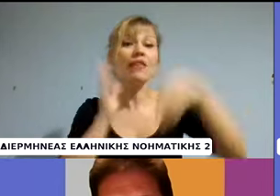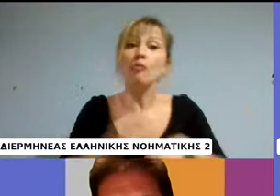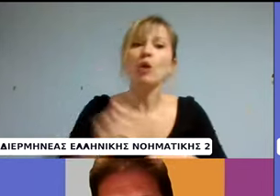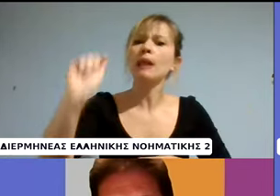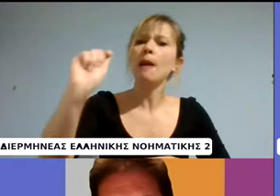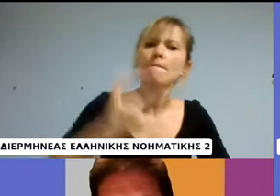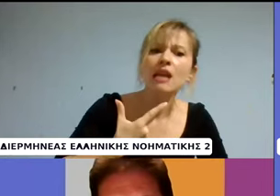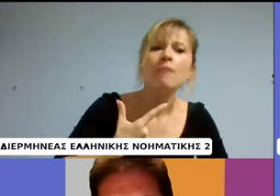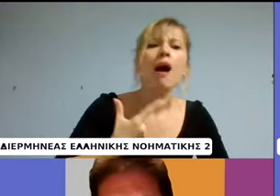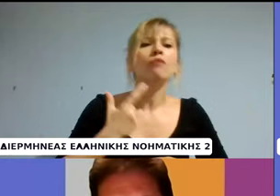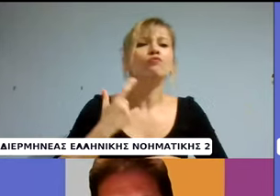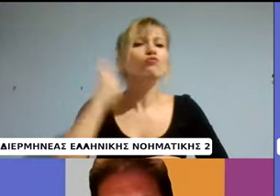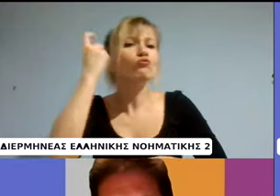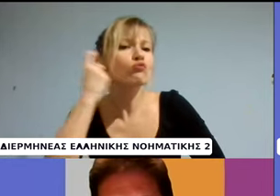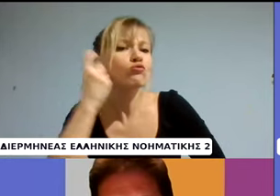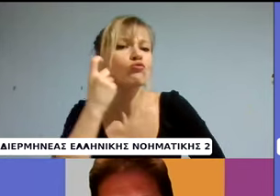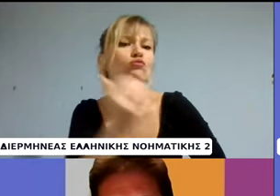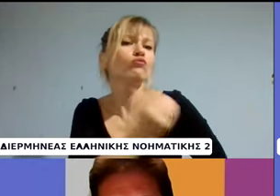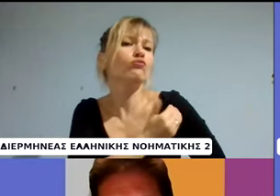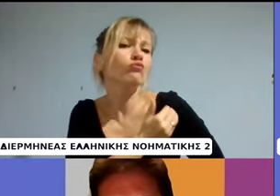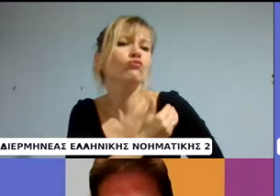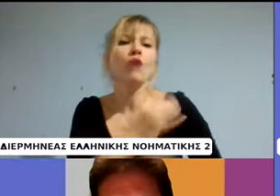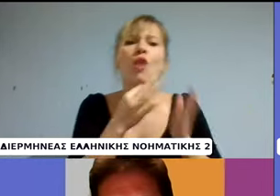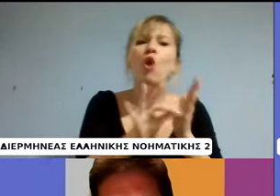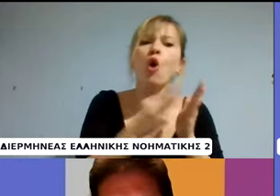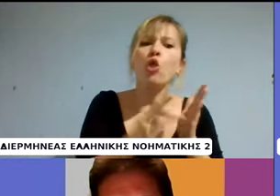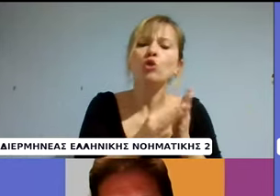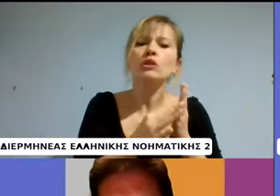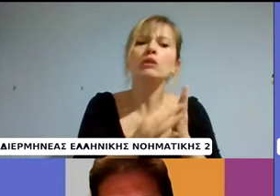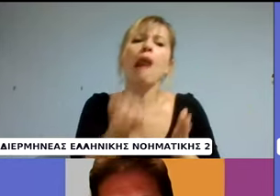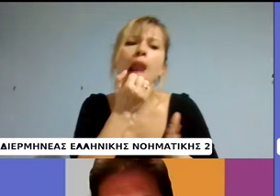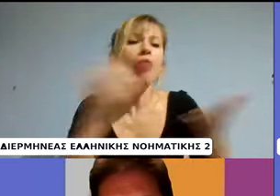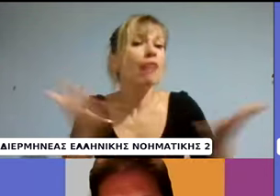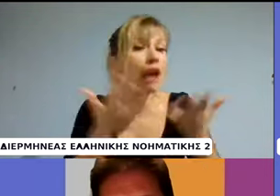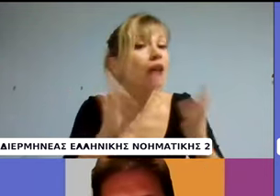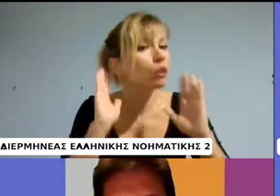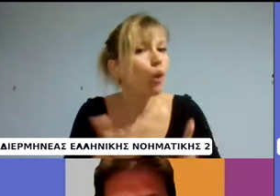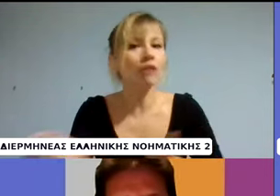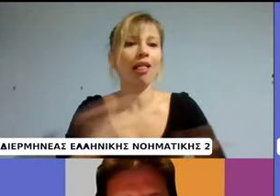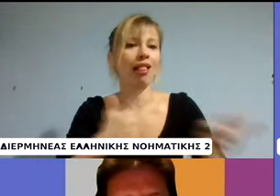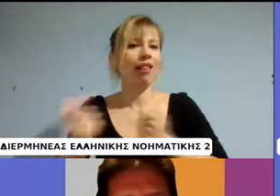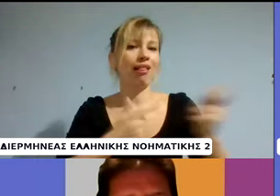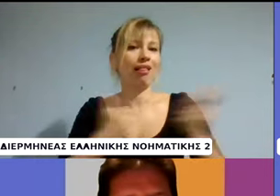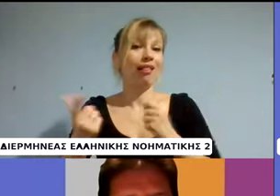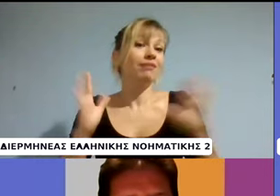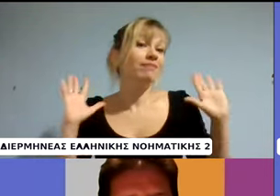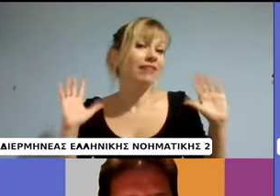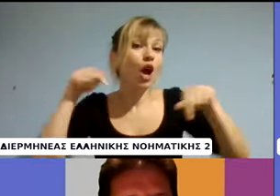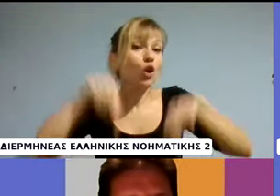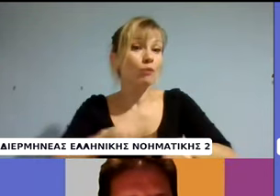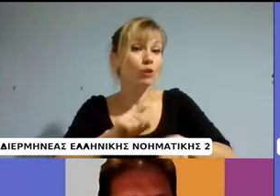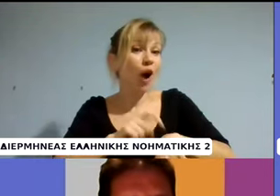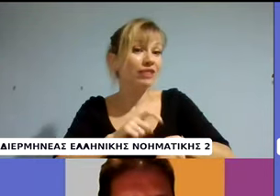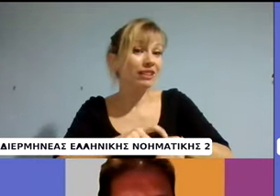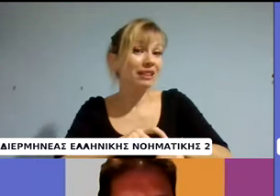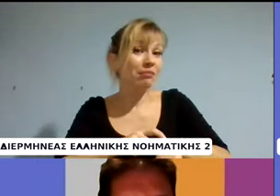μηνύματα τα οποία θα τα βλέπουμε και θα τα απαντάμε. Και νομίζω ότι είναι και ώρα να περάσουμε και